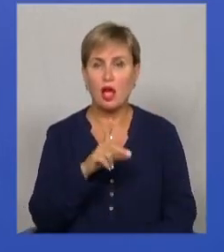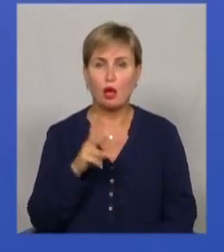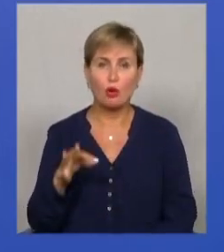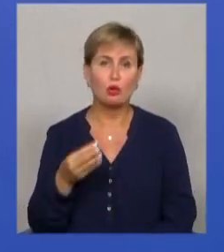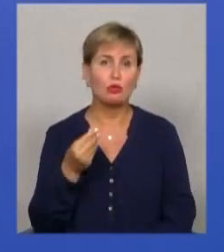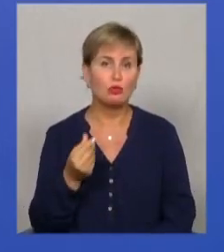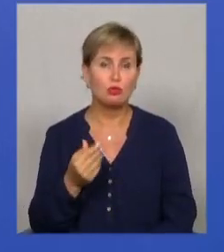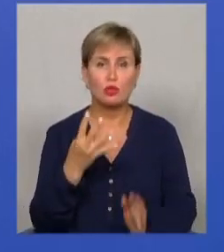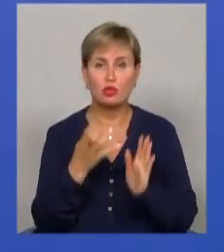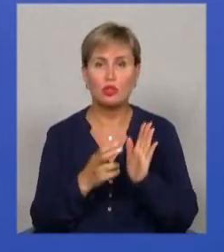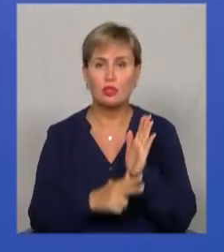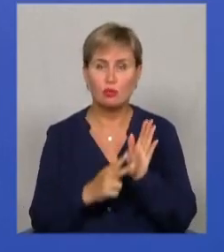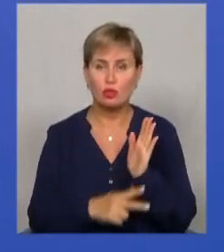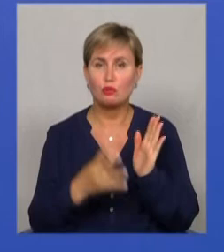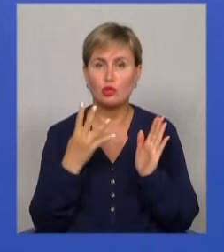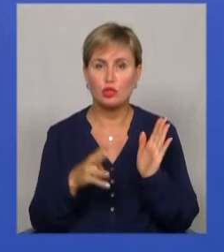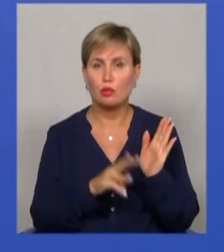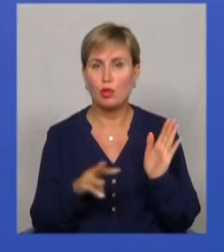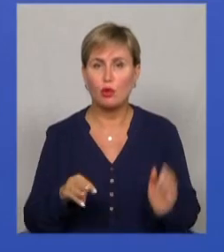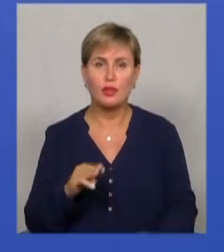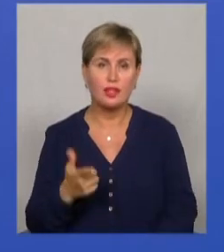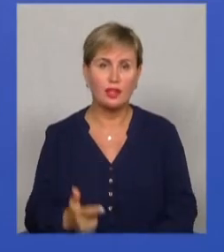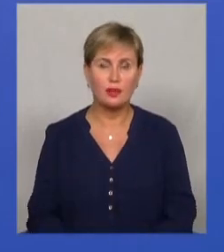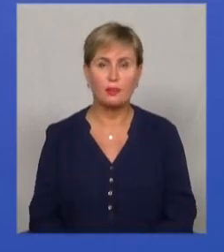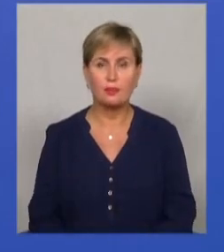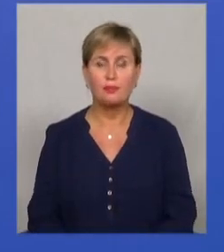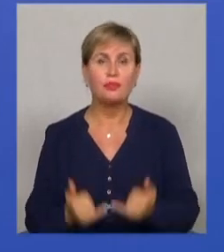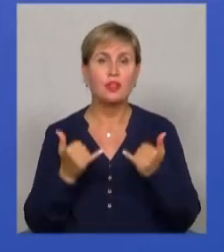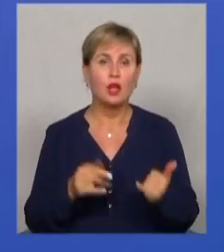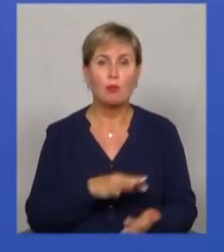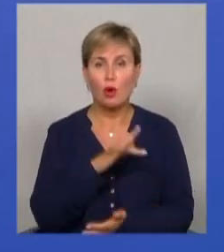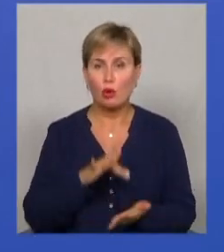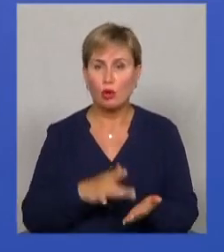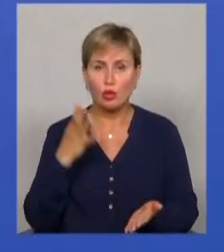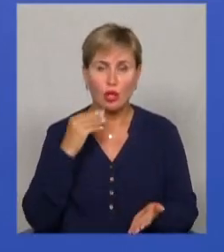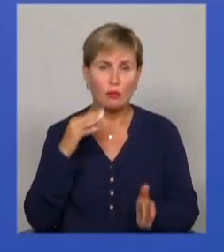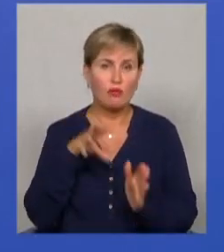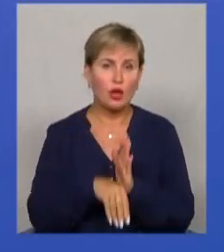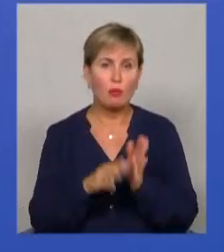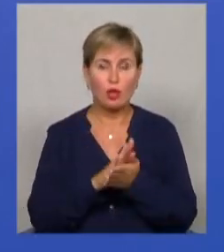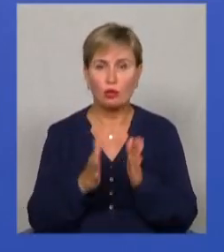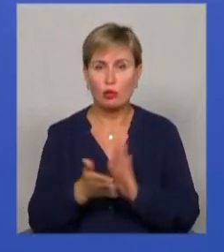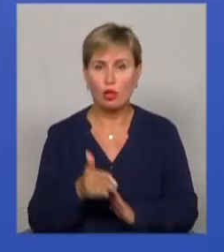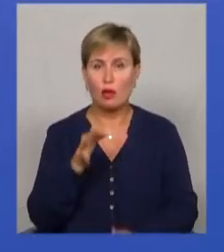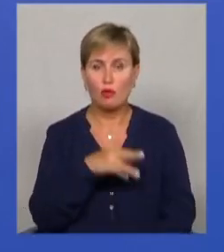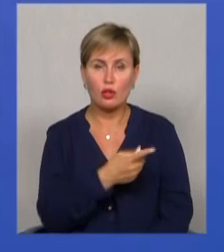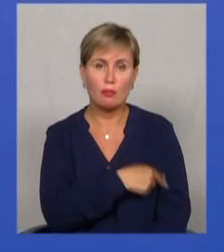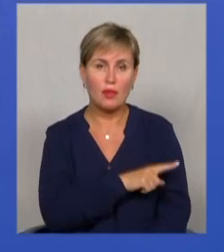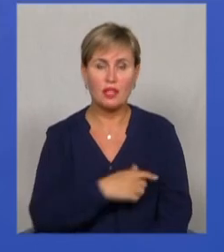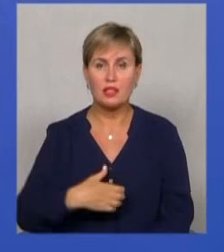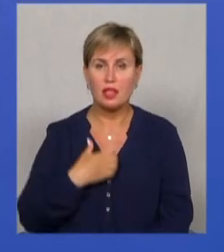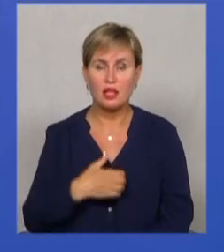сумму 484 миллионов тенге. Сейчас по городу Алматы в рамках договора с фондом медстрахования